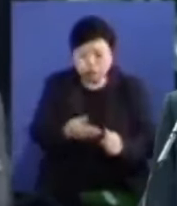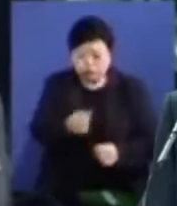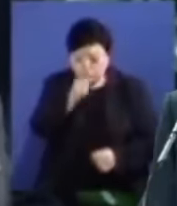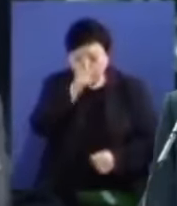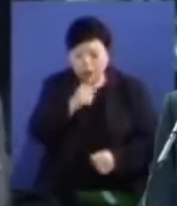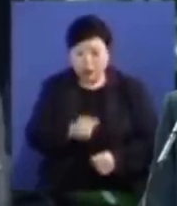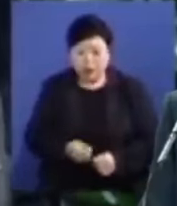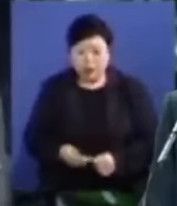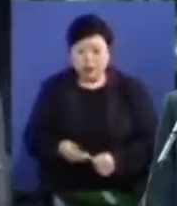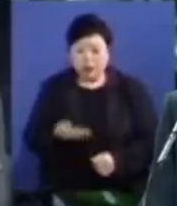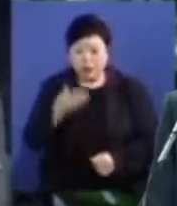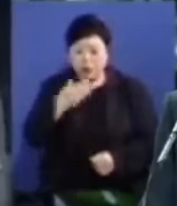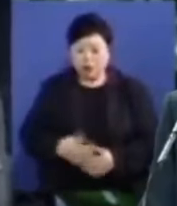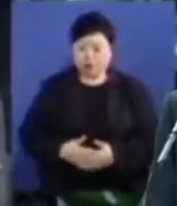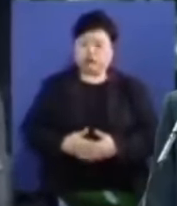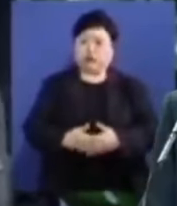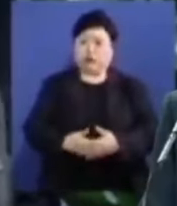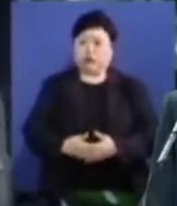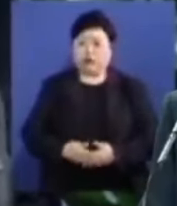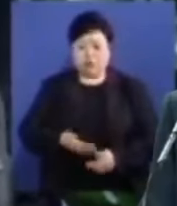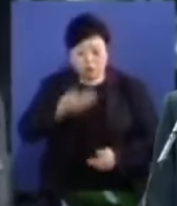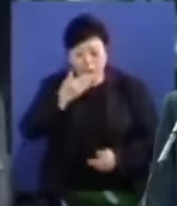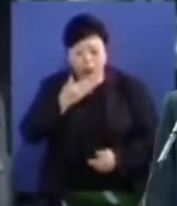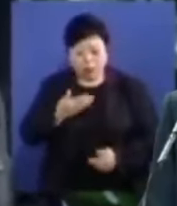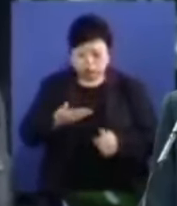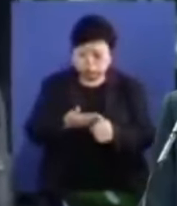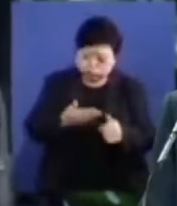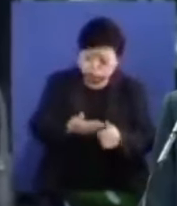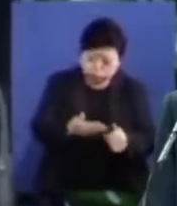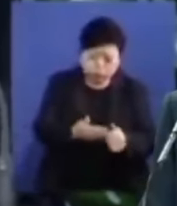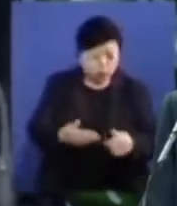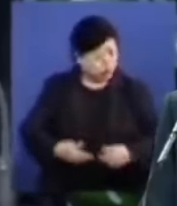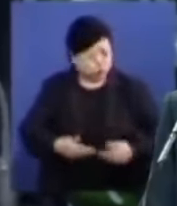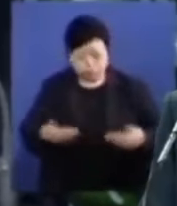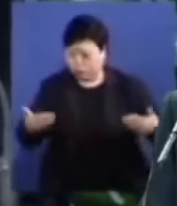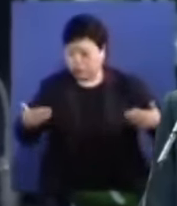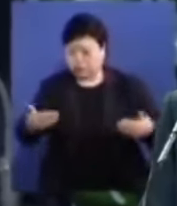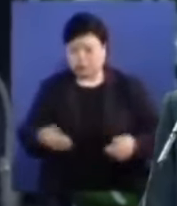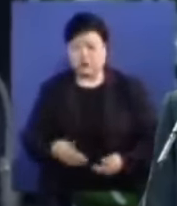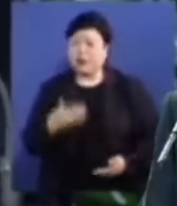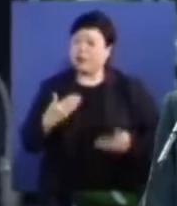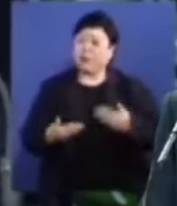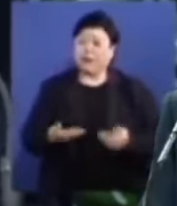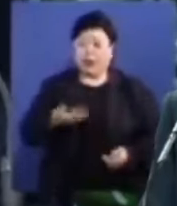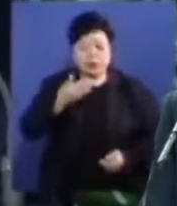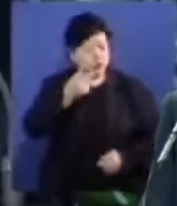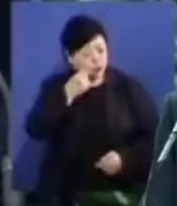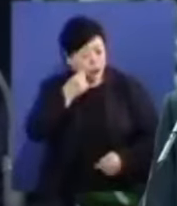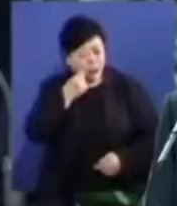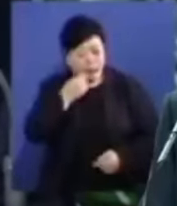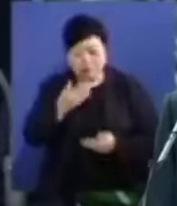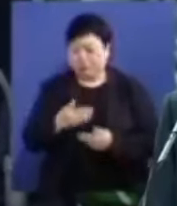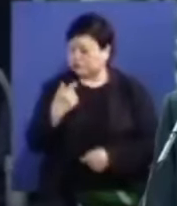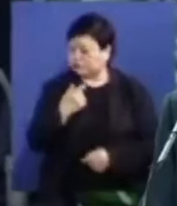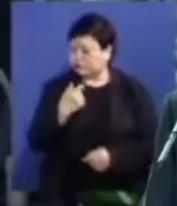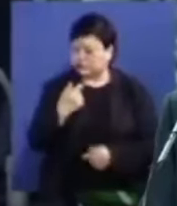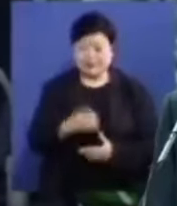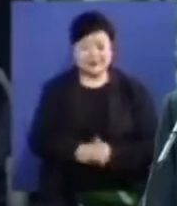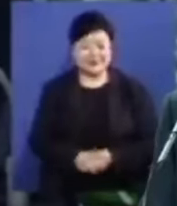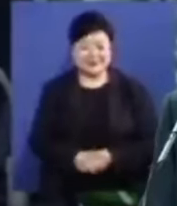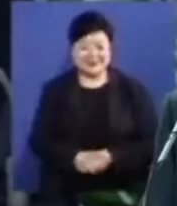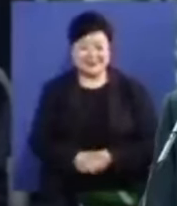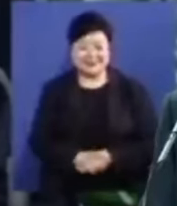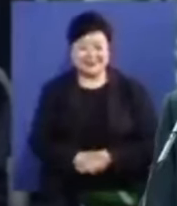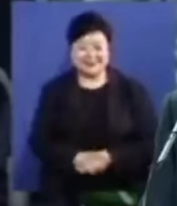내게는 바프가 필요 없어요. 아무리 바프해도 나는 바빠서 안 받아 먹겠다고 지나가보고 마는